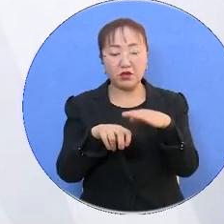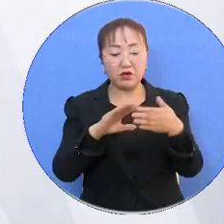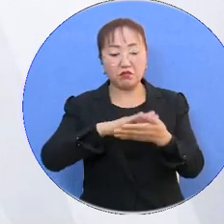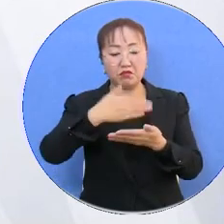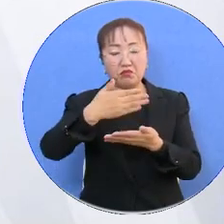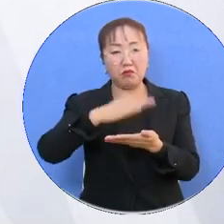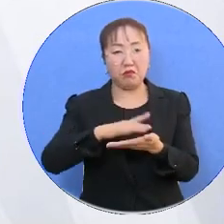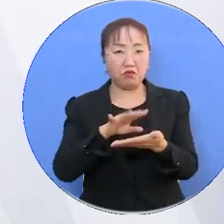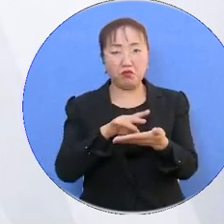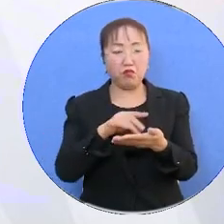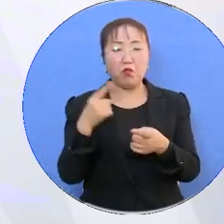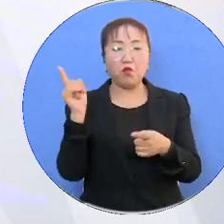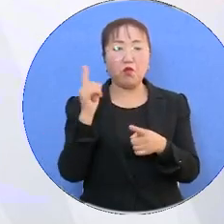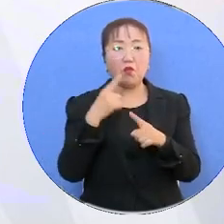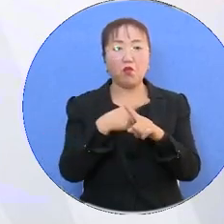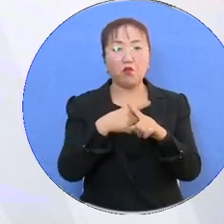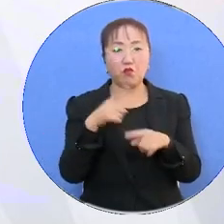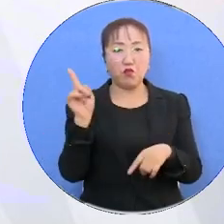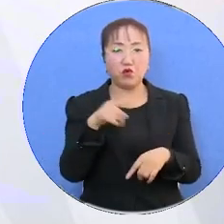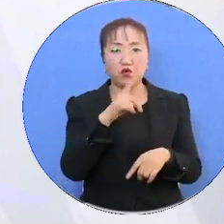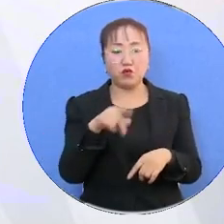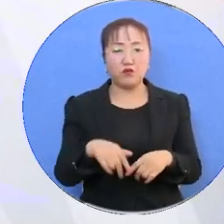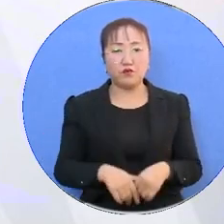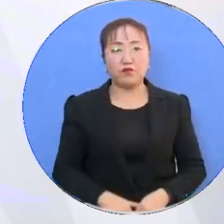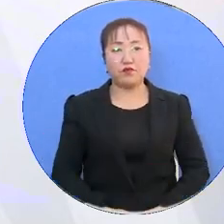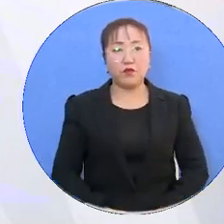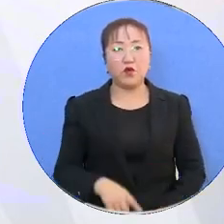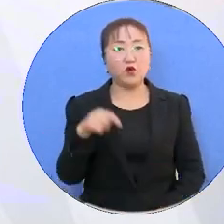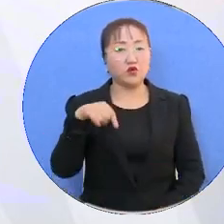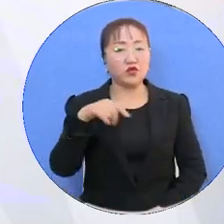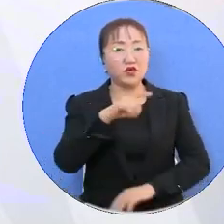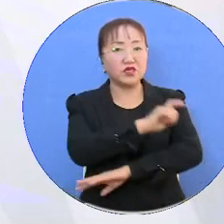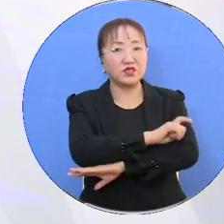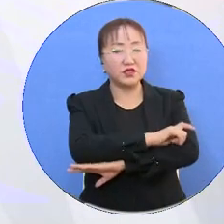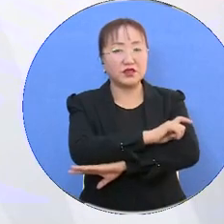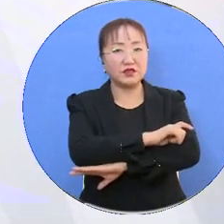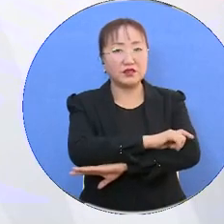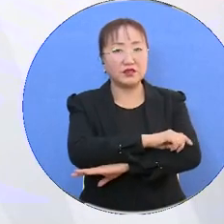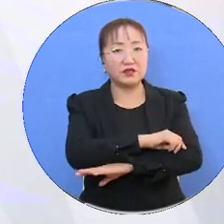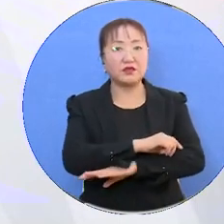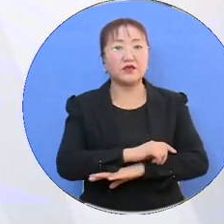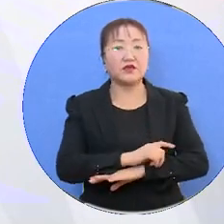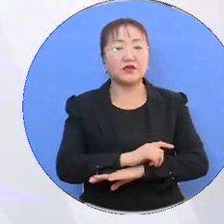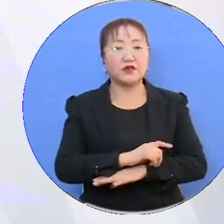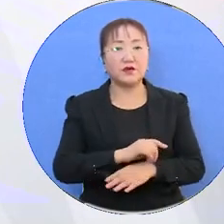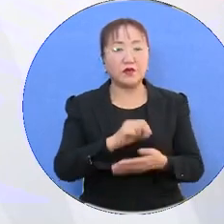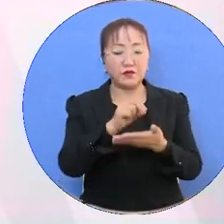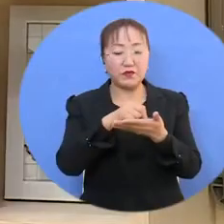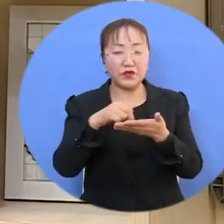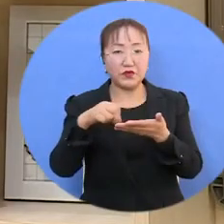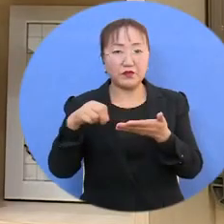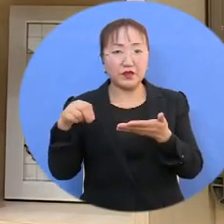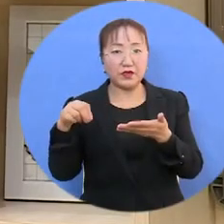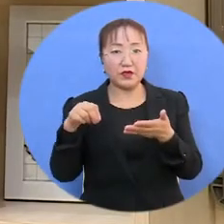За бүгдээрээ өнөөдрийнхөө хичээлээр бичвэр мэдээлэл боловсруулах програм дээрээ хурууныхаа үндсэн